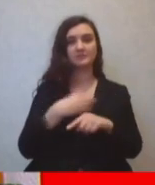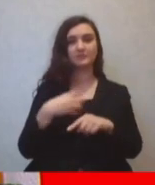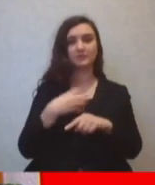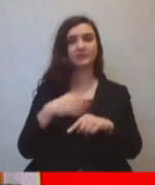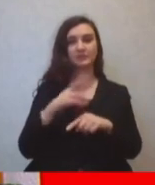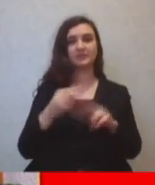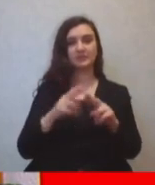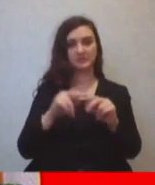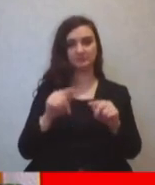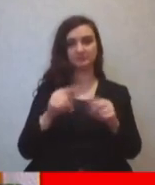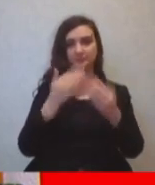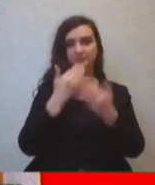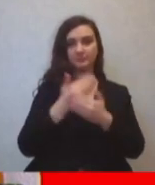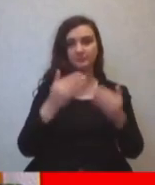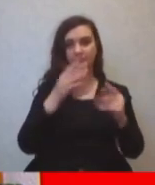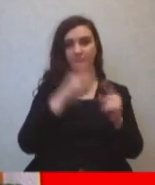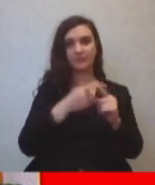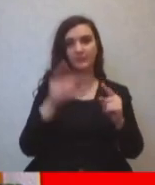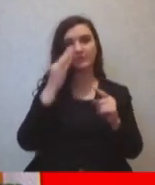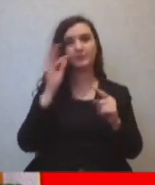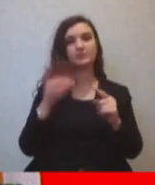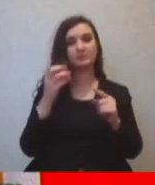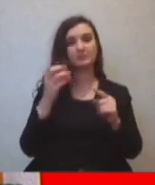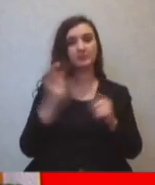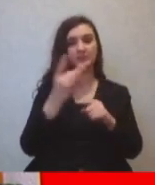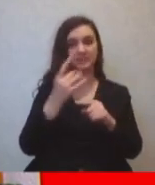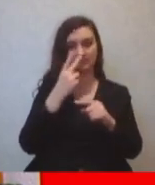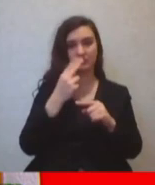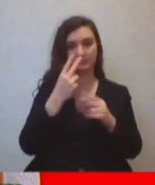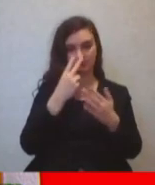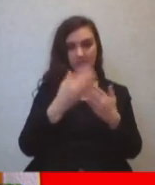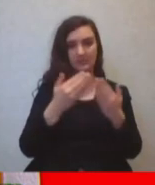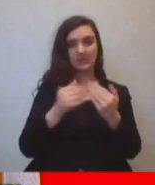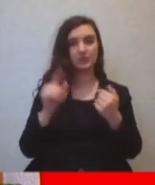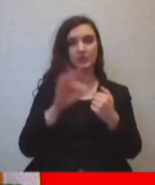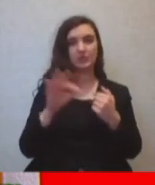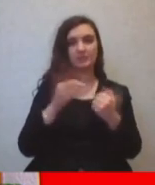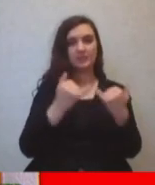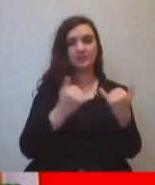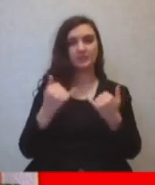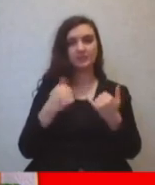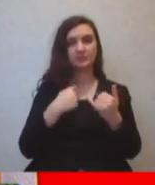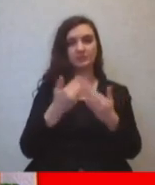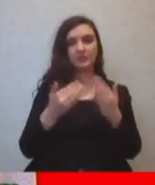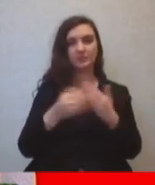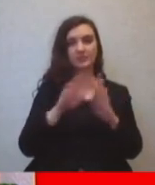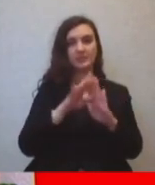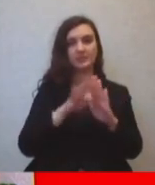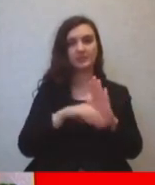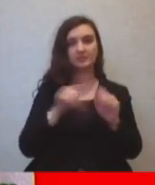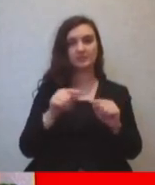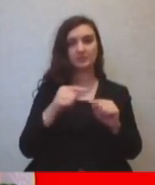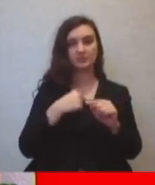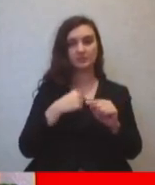და ეს უკანასკნელი პერიოდის გამოცდილებამ კიდევ ერთხელ დაადასტურა. ხოლო რაც შეეხება დღევანდელ ჩემს რეკომენდაციებს,